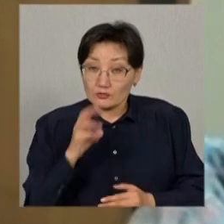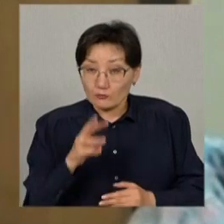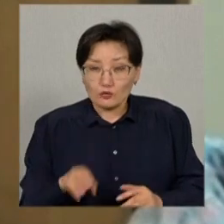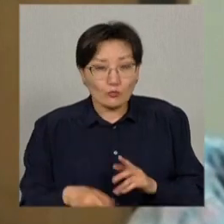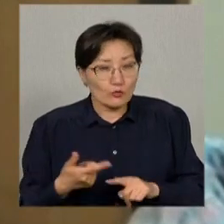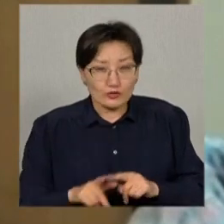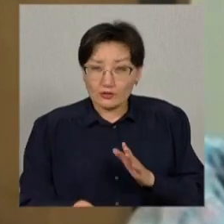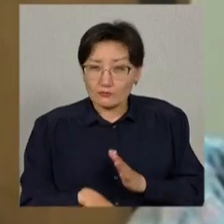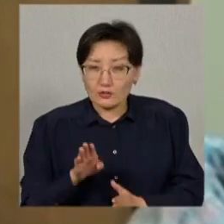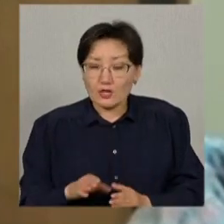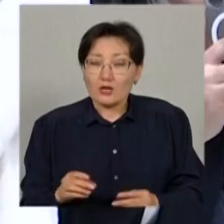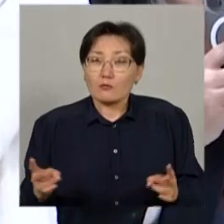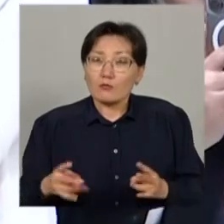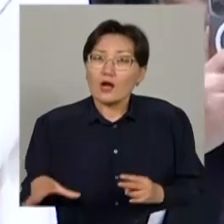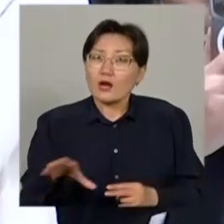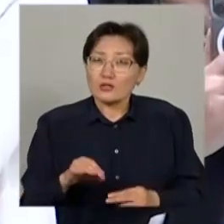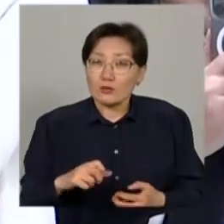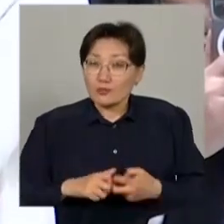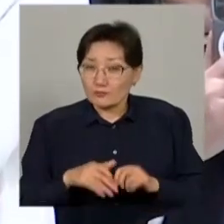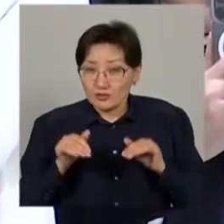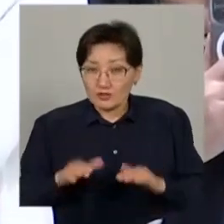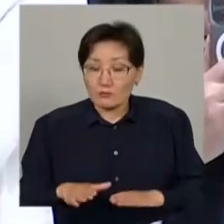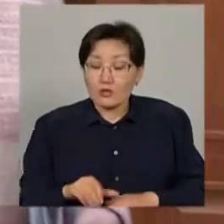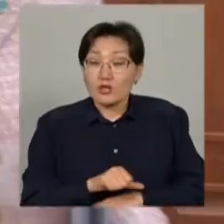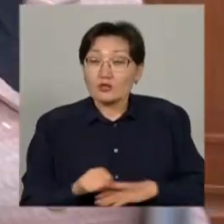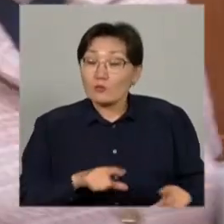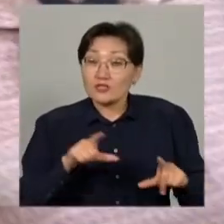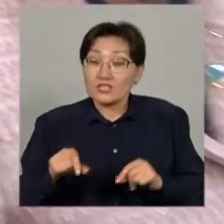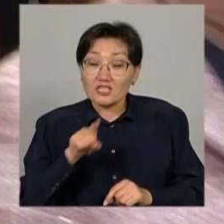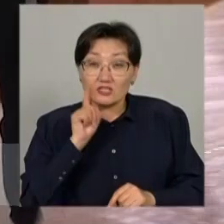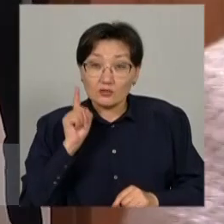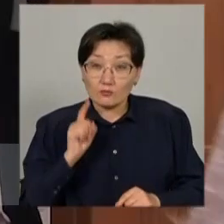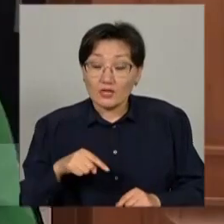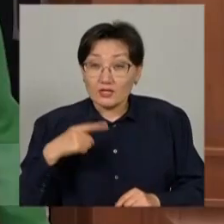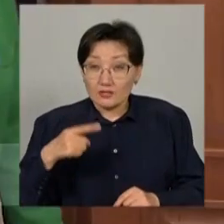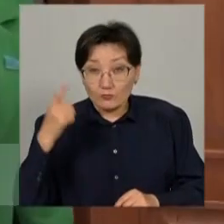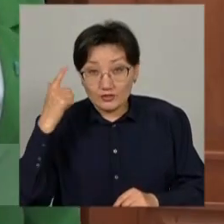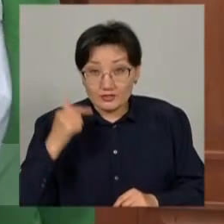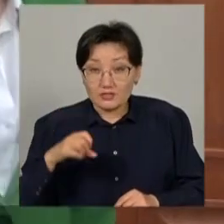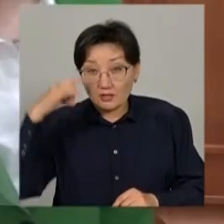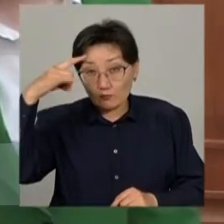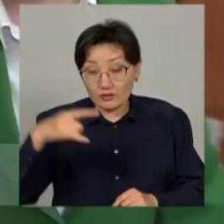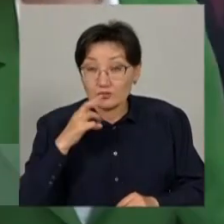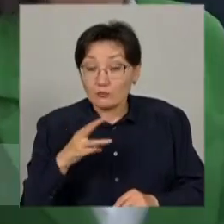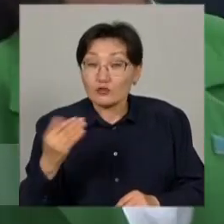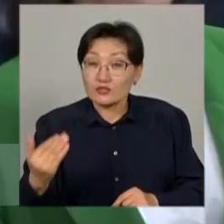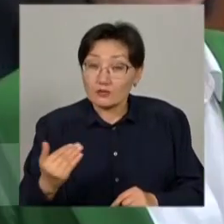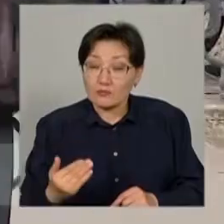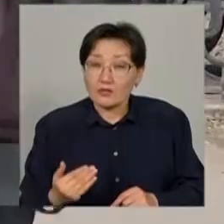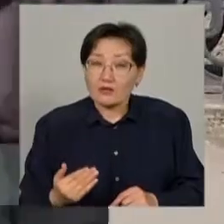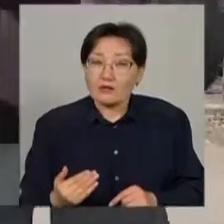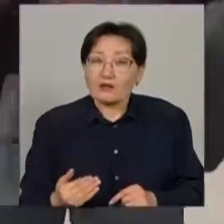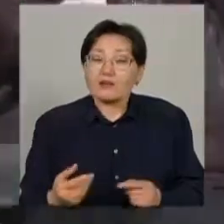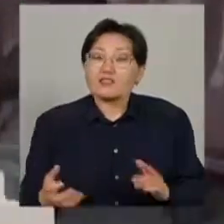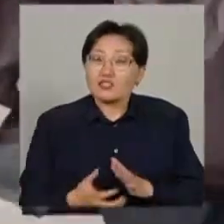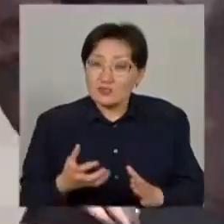жақсы. Қажеттіліктерімді жабады. Шетел шекарасын асатындардың көбі жастар екен. Тіл білетін болған соң елдегі жалақы олардың оң жамбасына